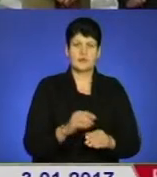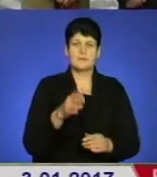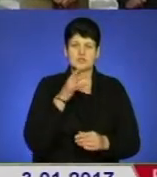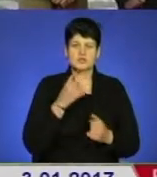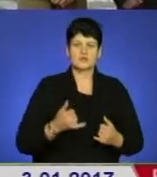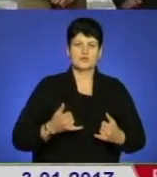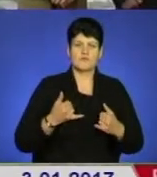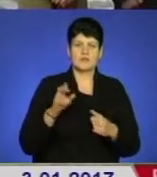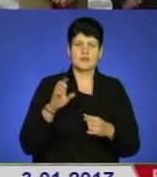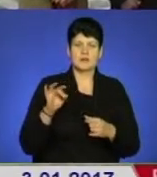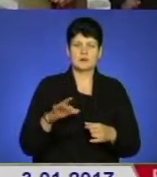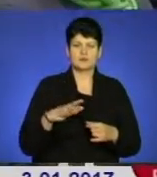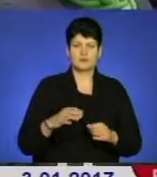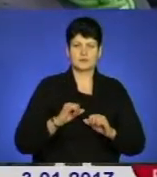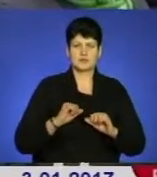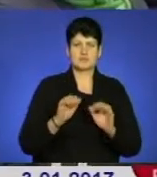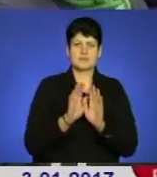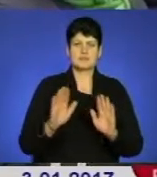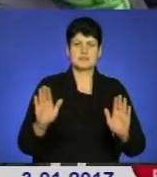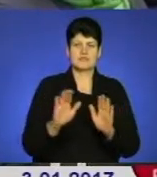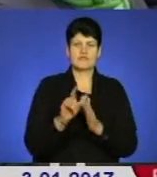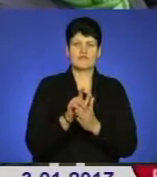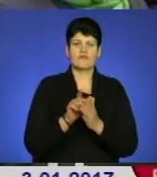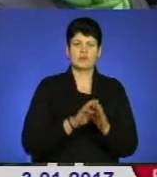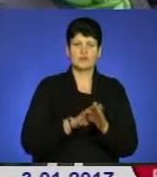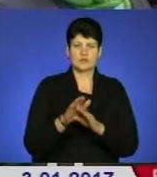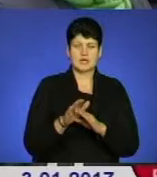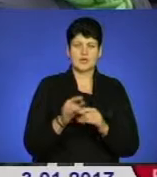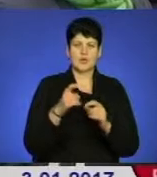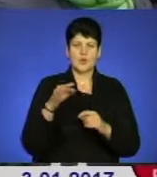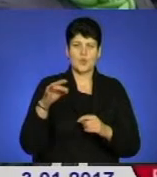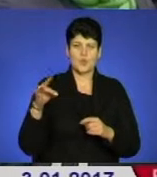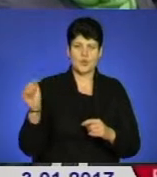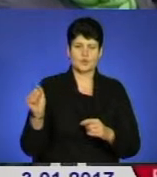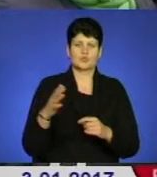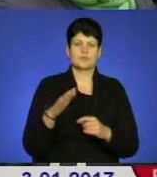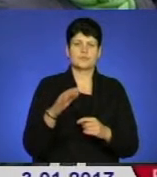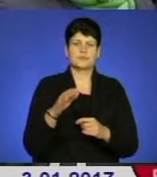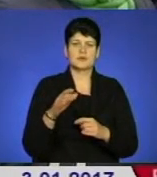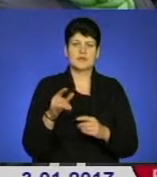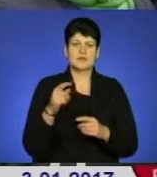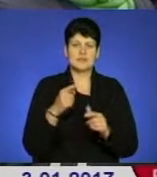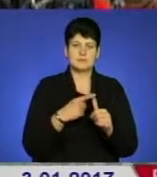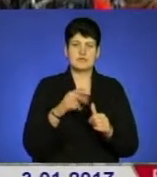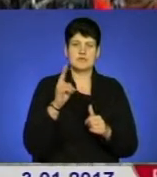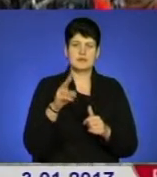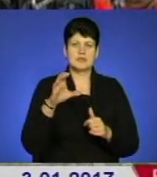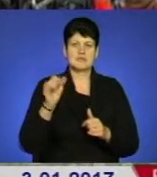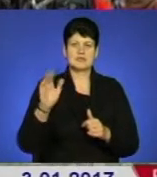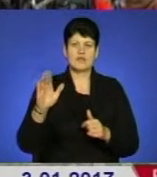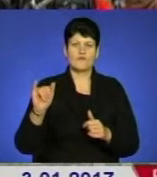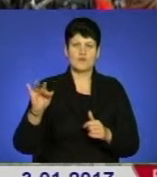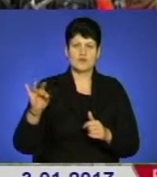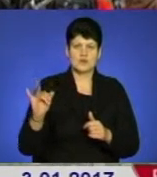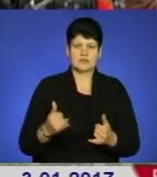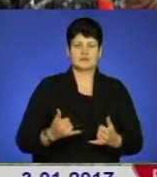Бандери звучали і патріотичні пісні у виконанні хору з Березької станиці братства УН-УПА імені Клима Савури, який віддавав шану